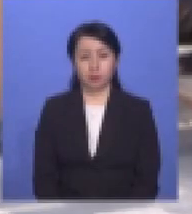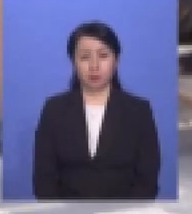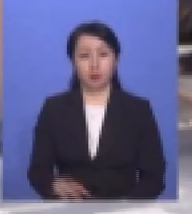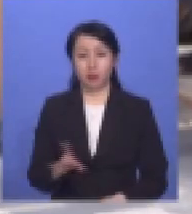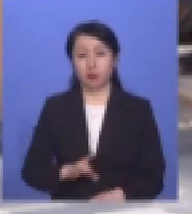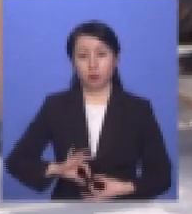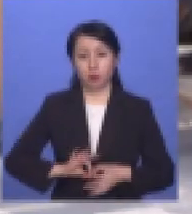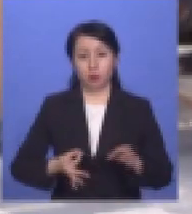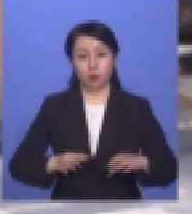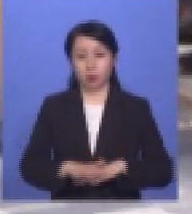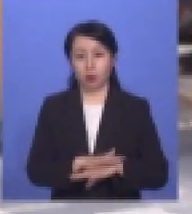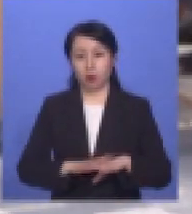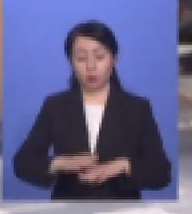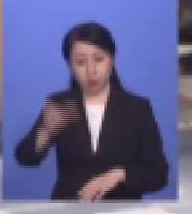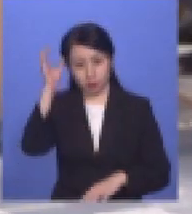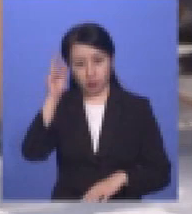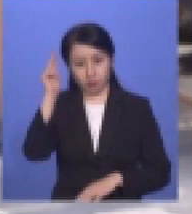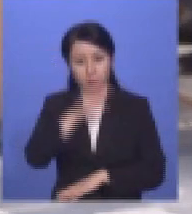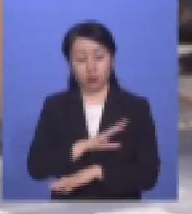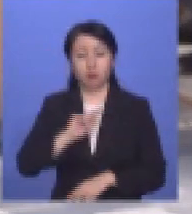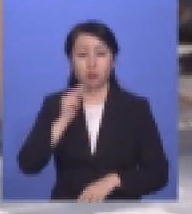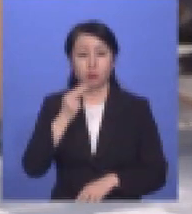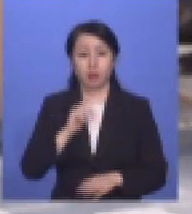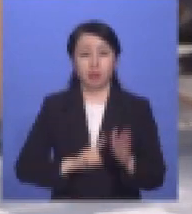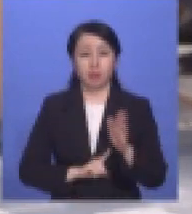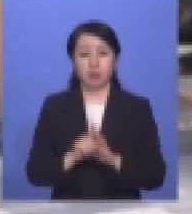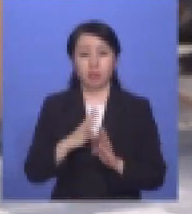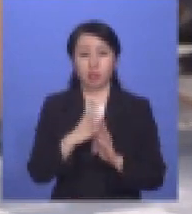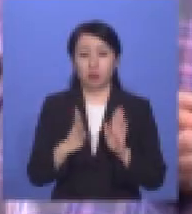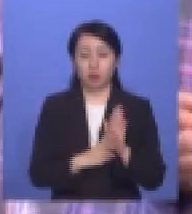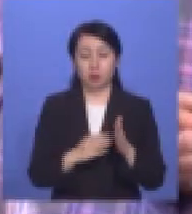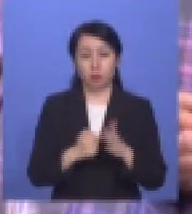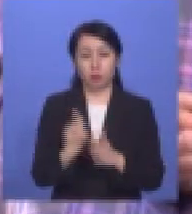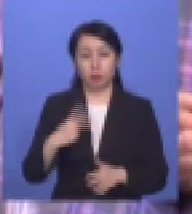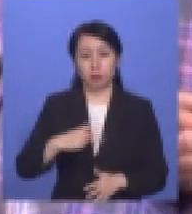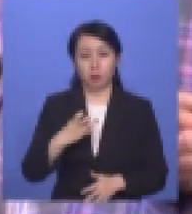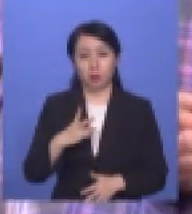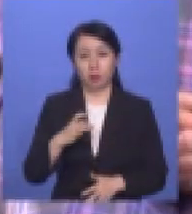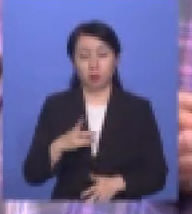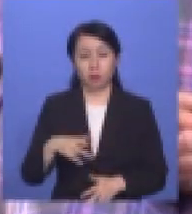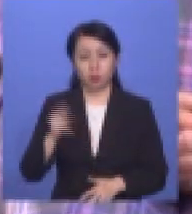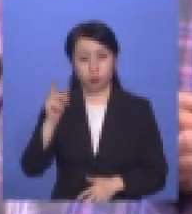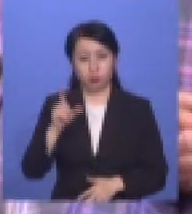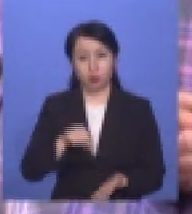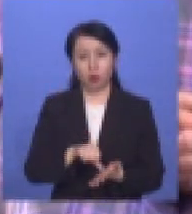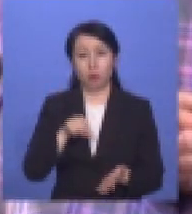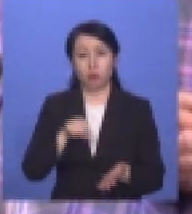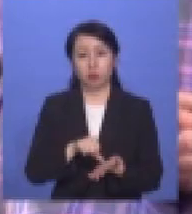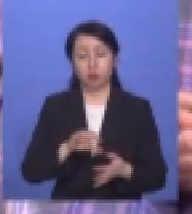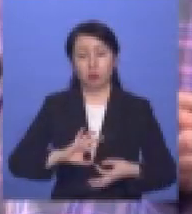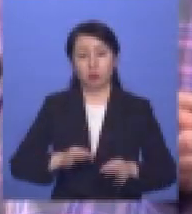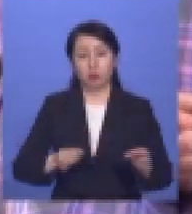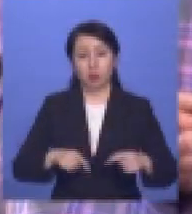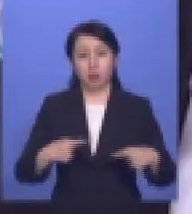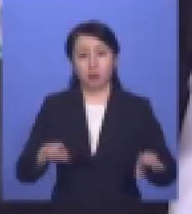Республиканская олимпиада по общеобразовательным предметам проходила в Шымкенте с 19 по 25 марта. С каждым годом все больше школьников принимают участие в